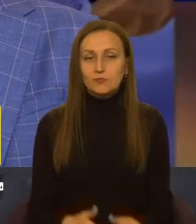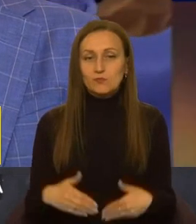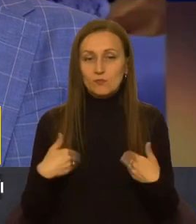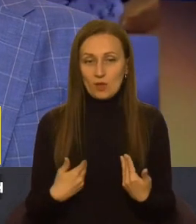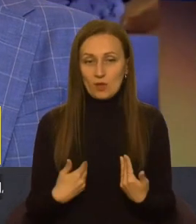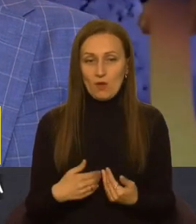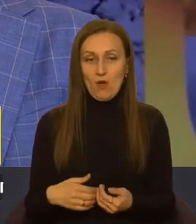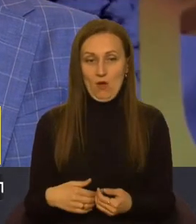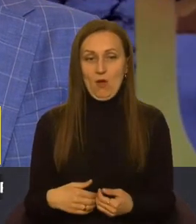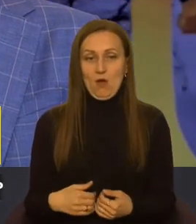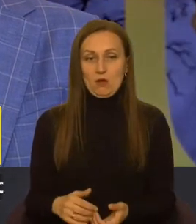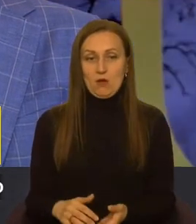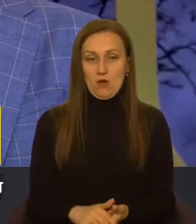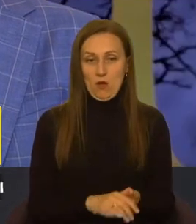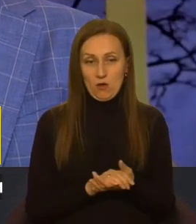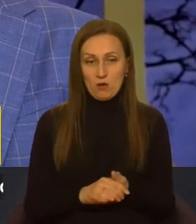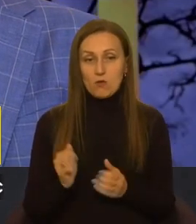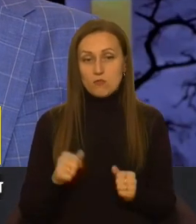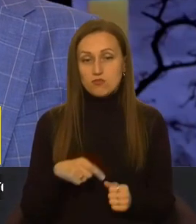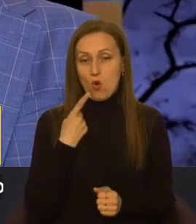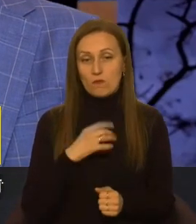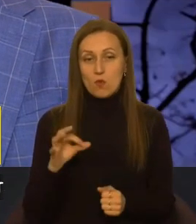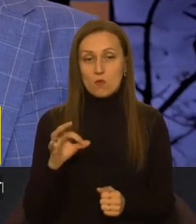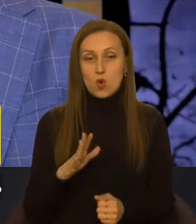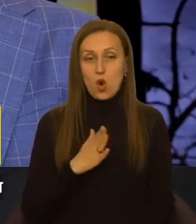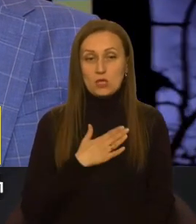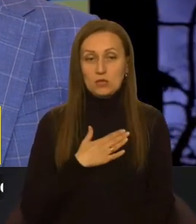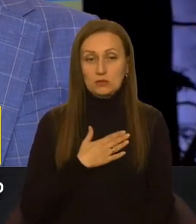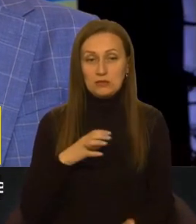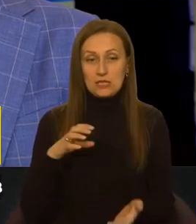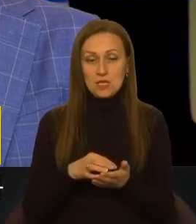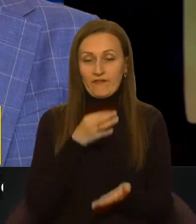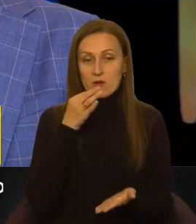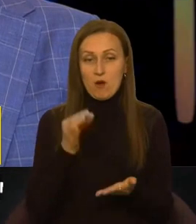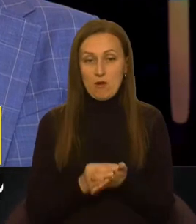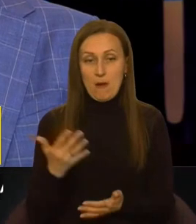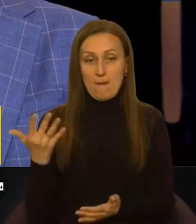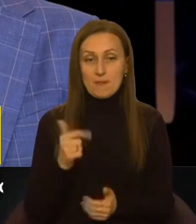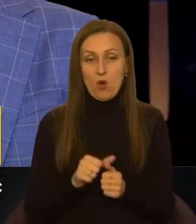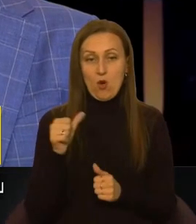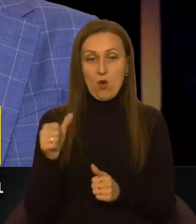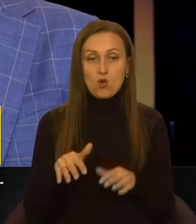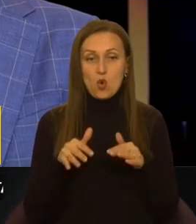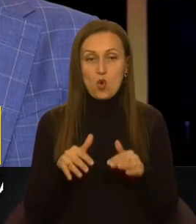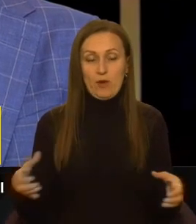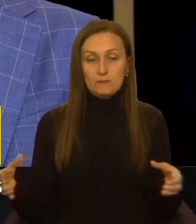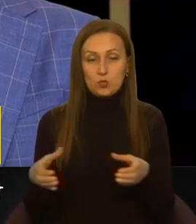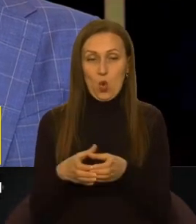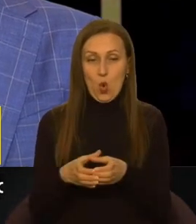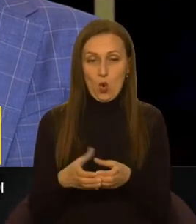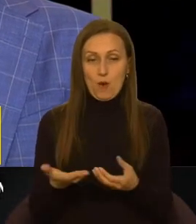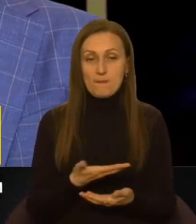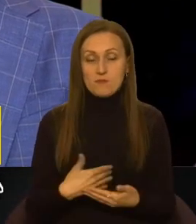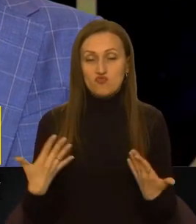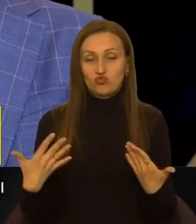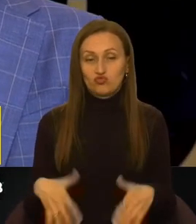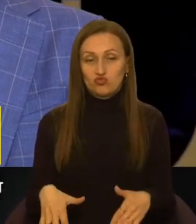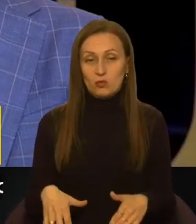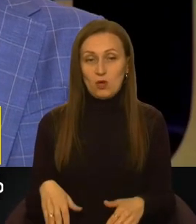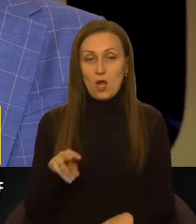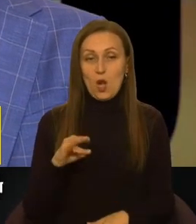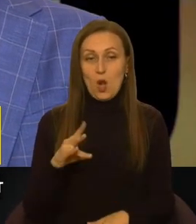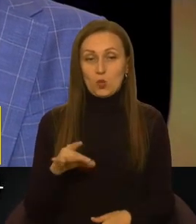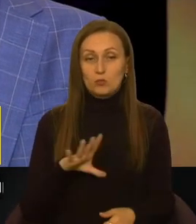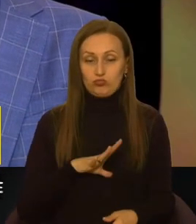Вітаю, товариство. Можу говорити про наш сектор відповідальності. 5-ї окремої штурмової бригади, ми вже з лютого